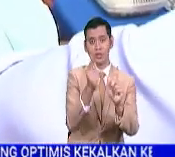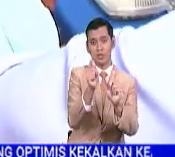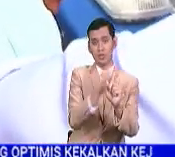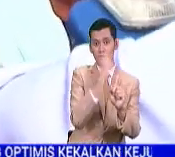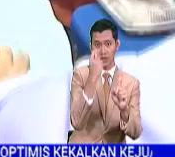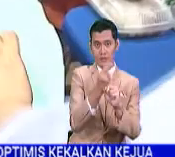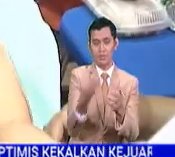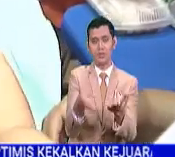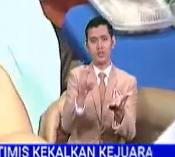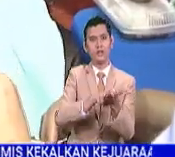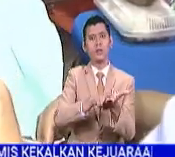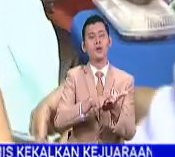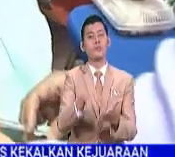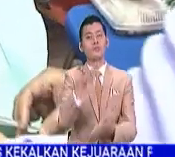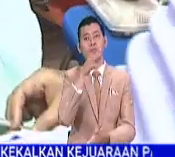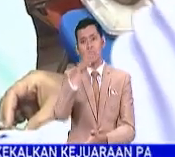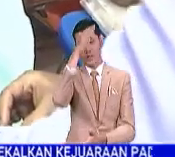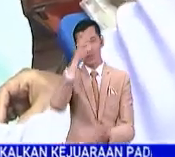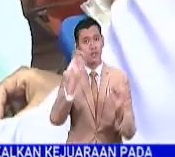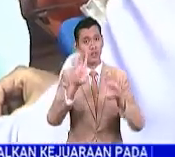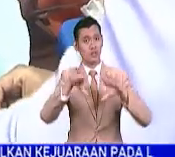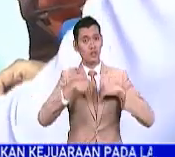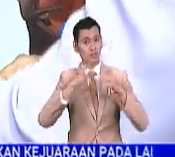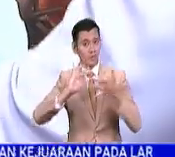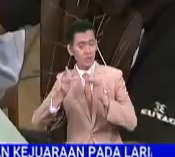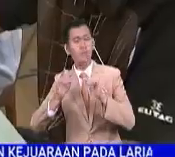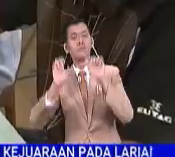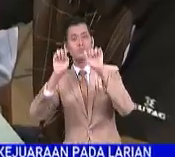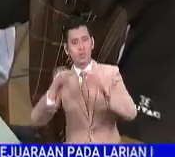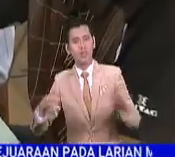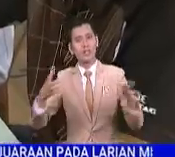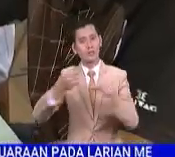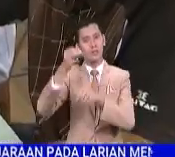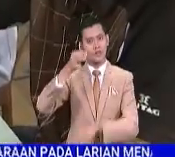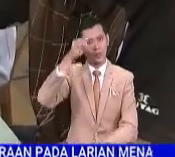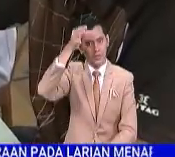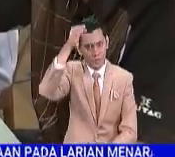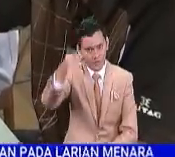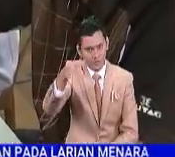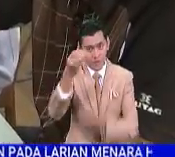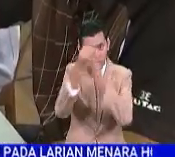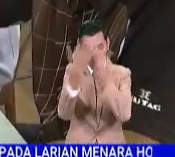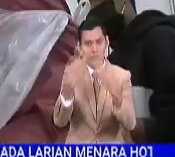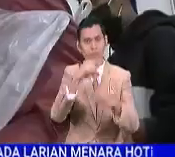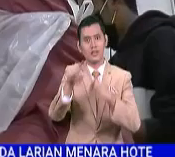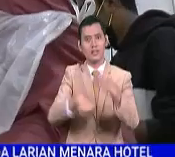dan ibu bapa yang tidak menerima pautan akan mendapatkannya tidak lama lagi.